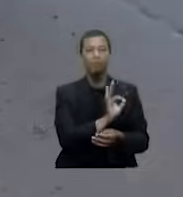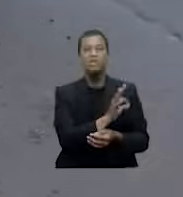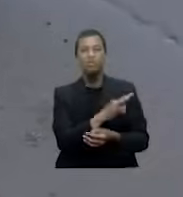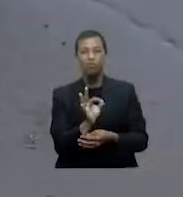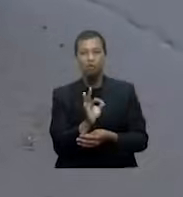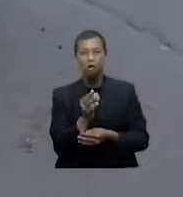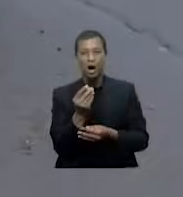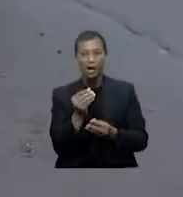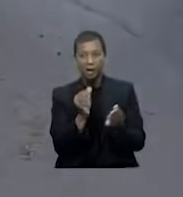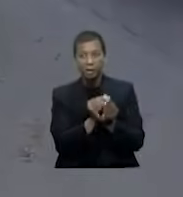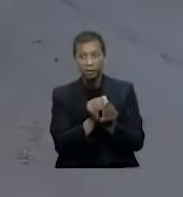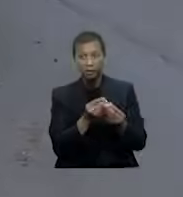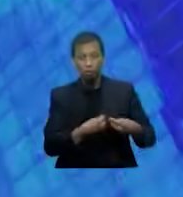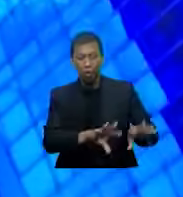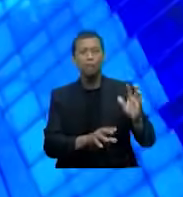iNews melaporkan.